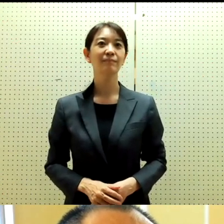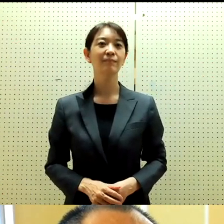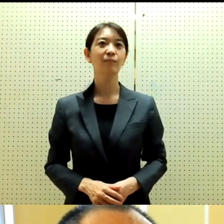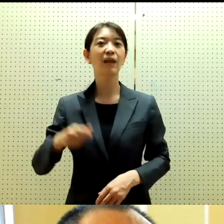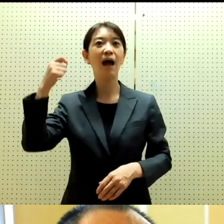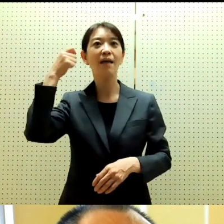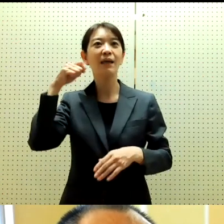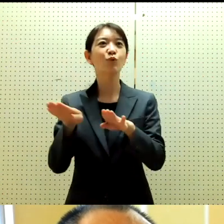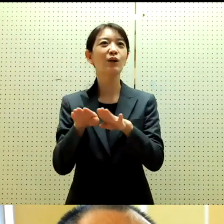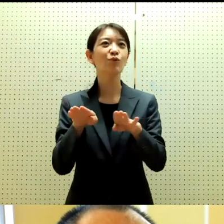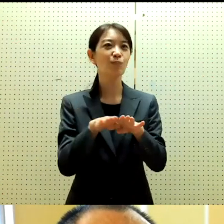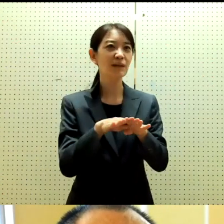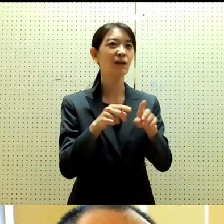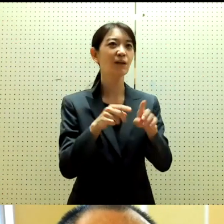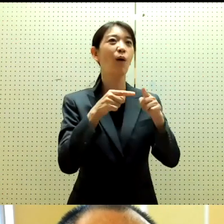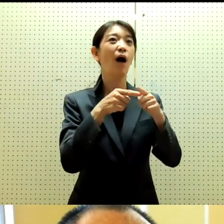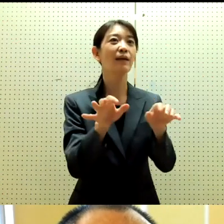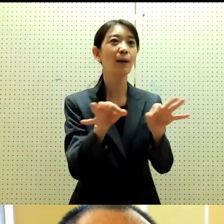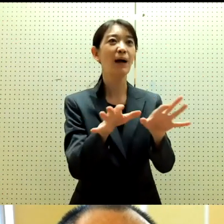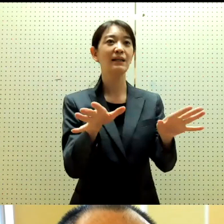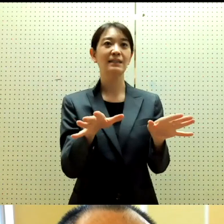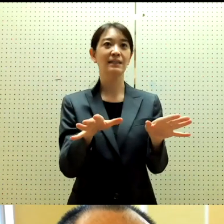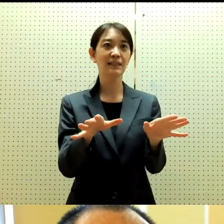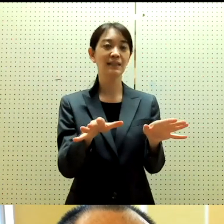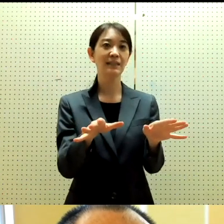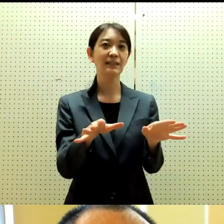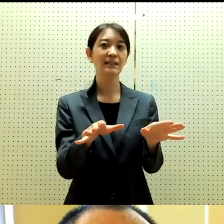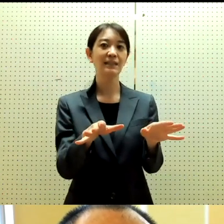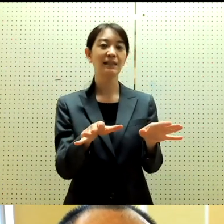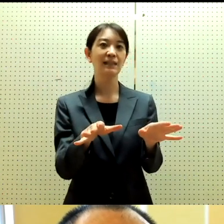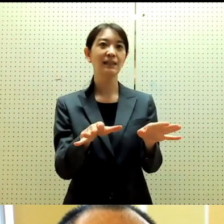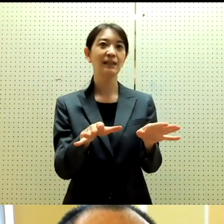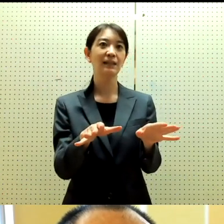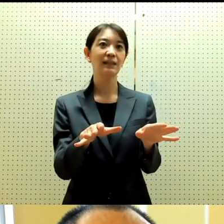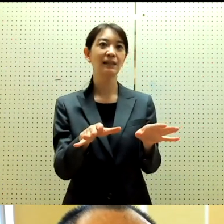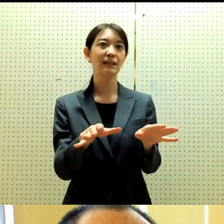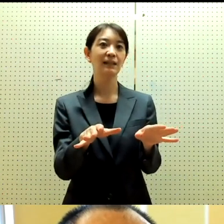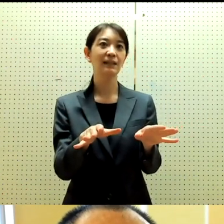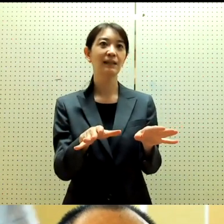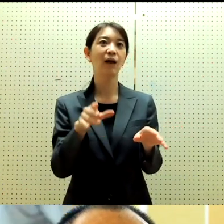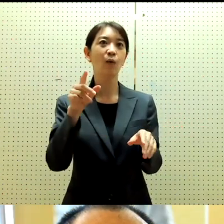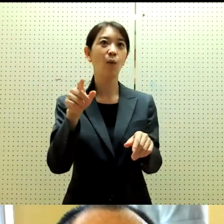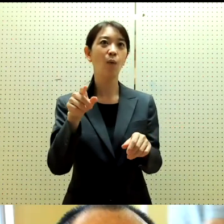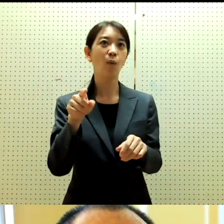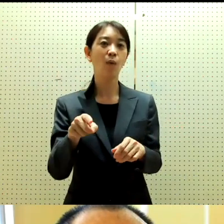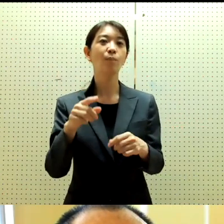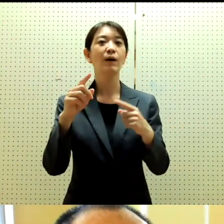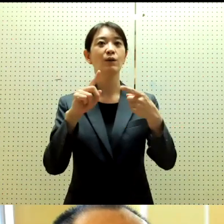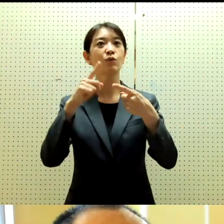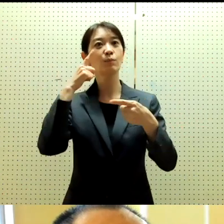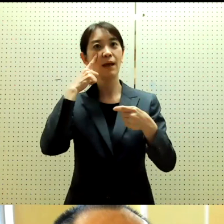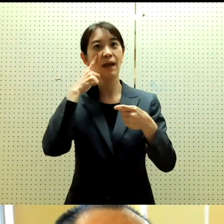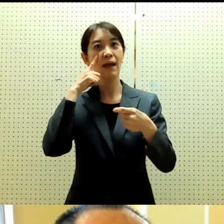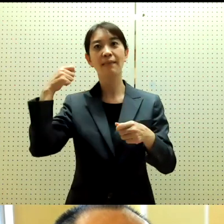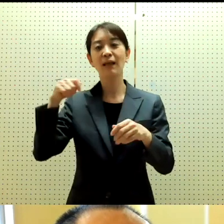夏休みに入ったところっていうことで、やっぱり、こういったご質問ですね。まず一つは、夏休み